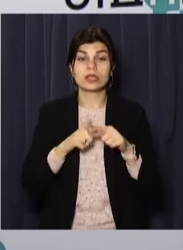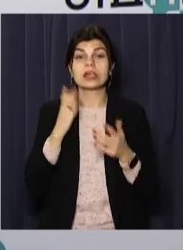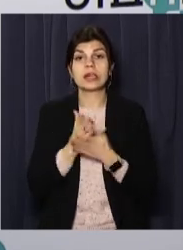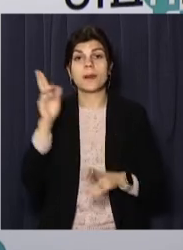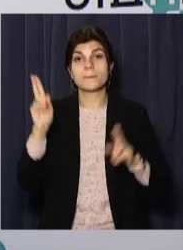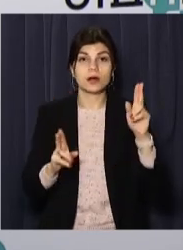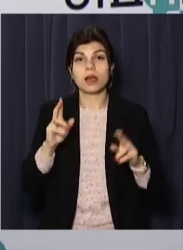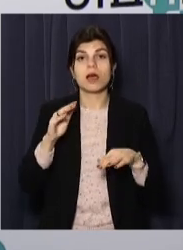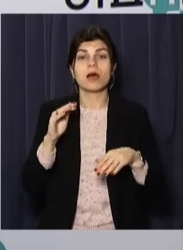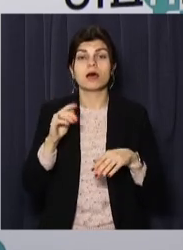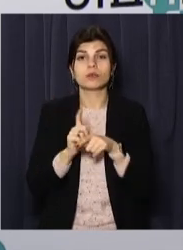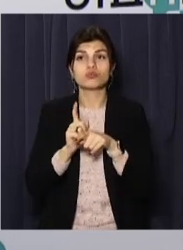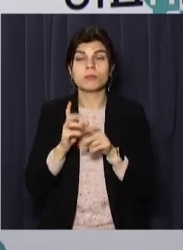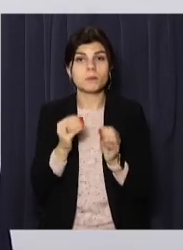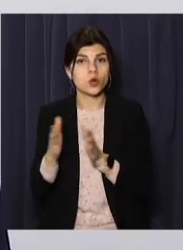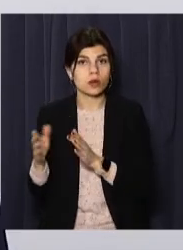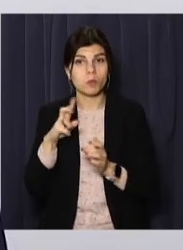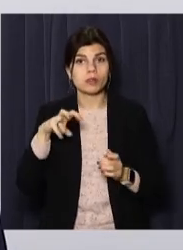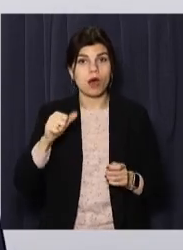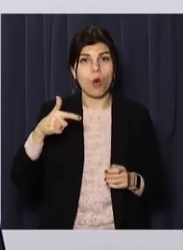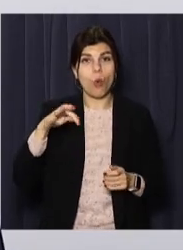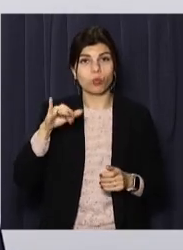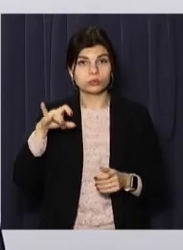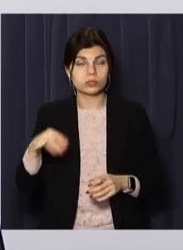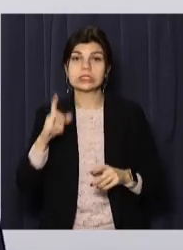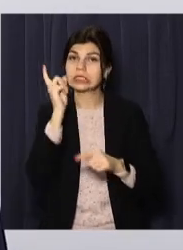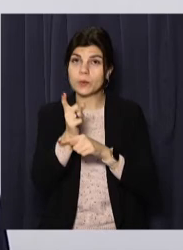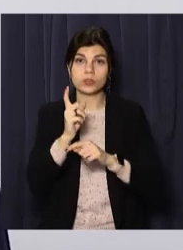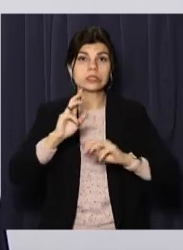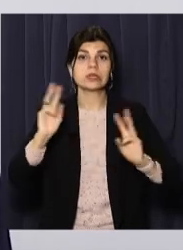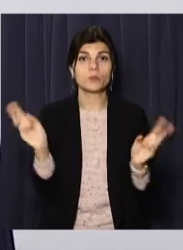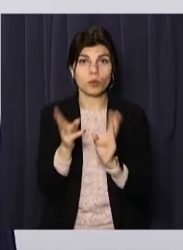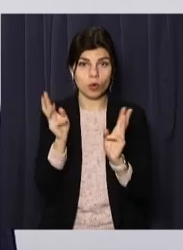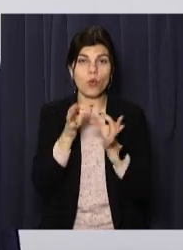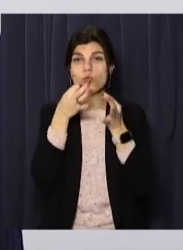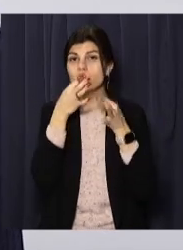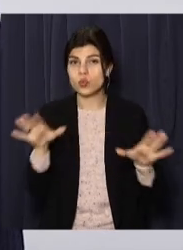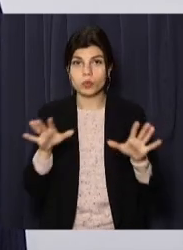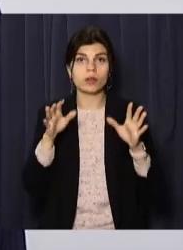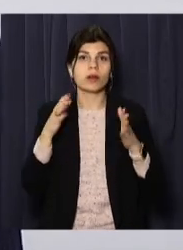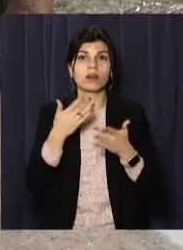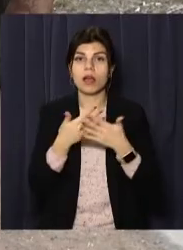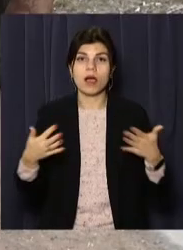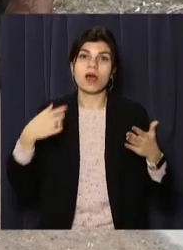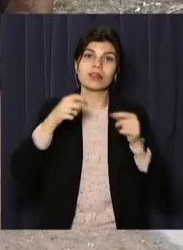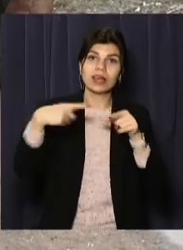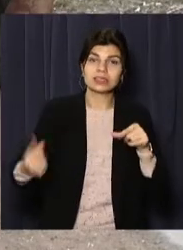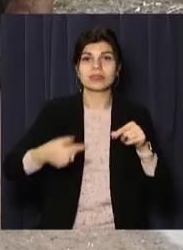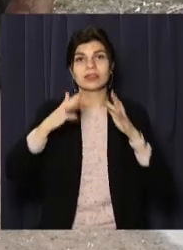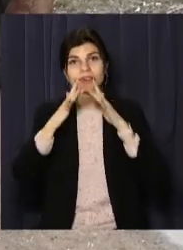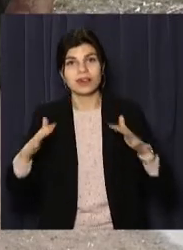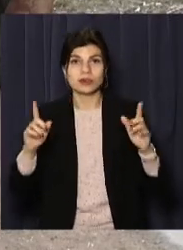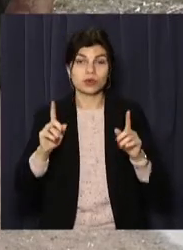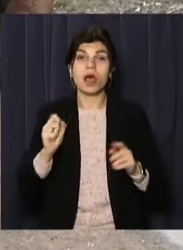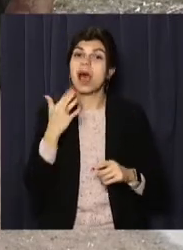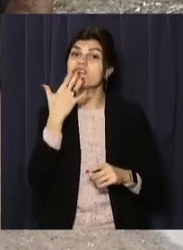правила благоустрою міст України, забороняється спалювання будь-яких видів відходів. А от у Європі та США